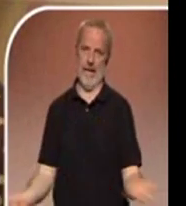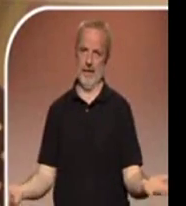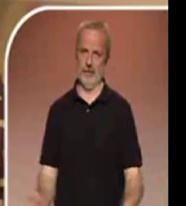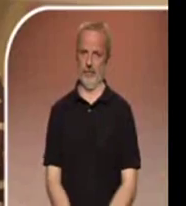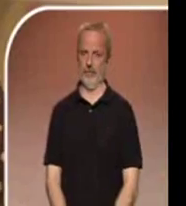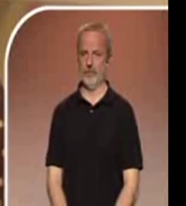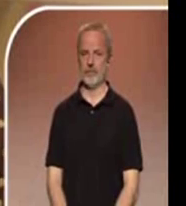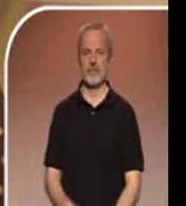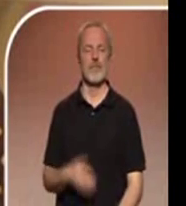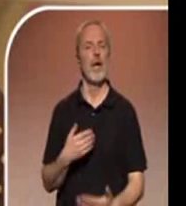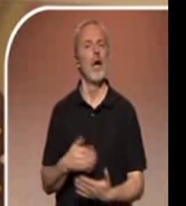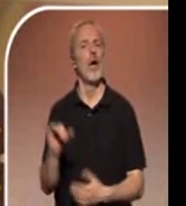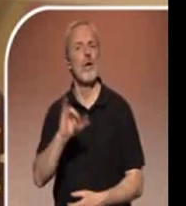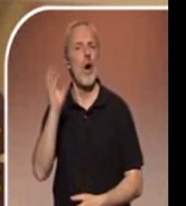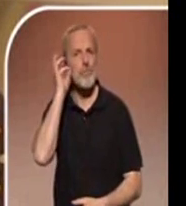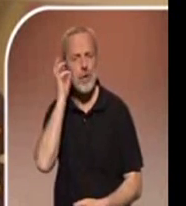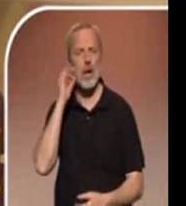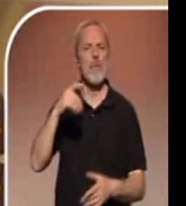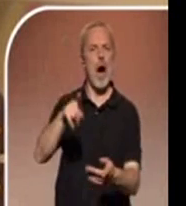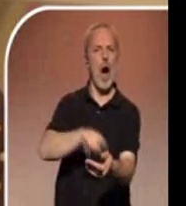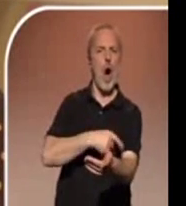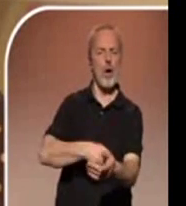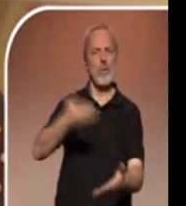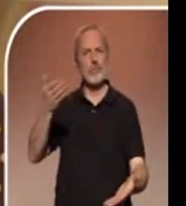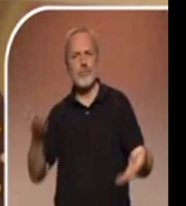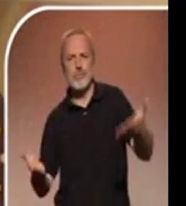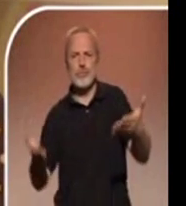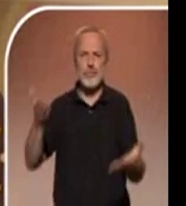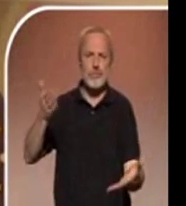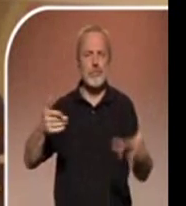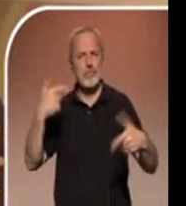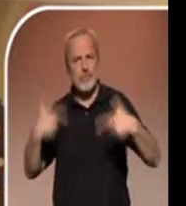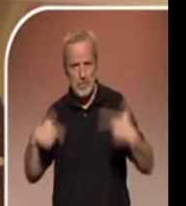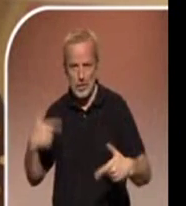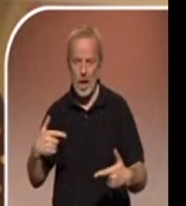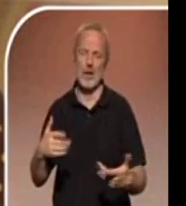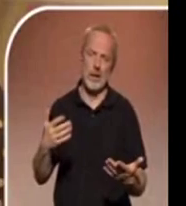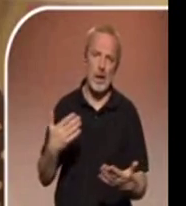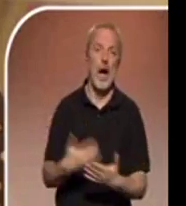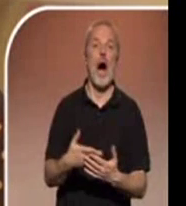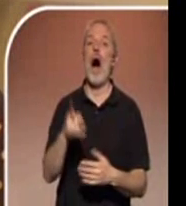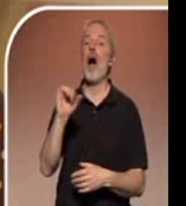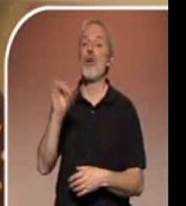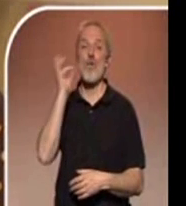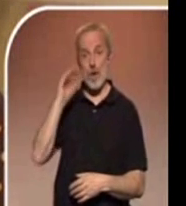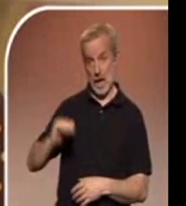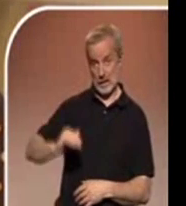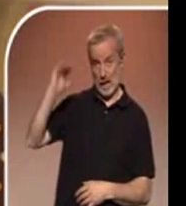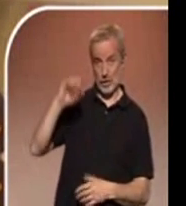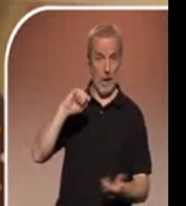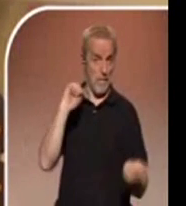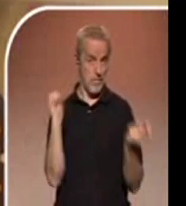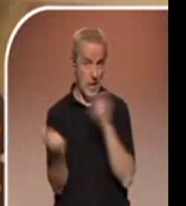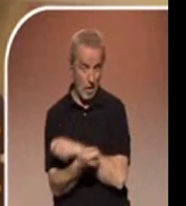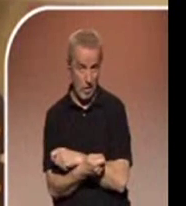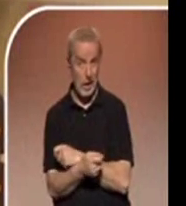ta hormonální disbalance může způsobovat trombózy a takovým stavem hormonální bouře je určitě přechod. Je to období, které je rizikové pro